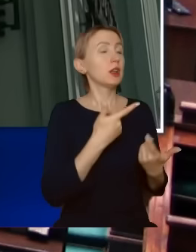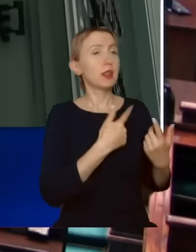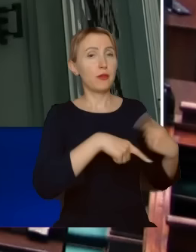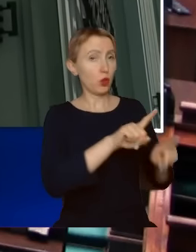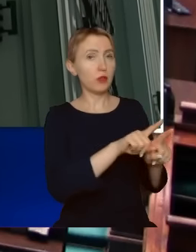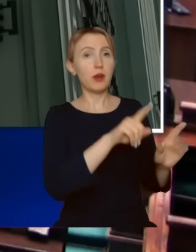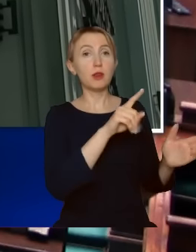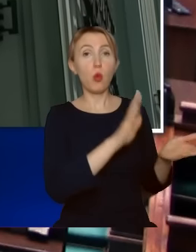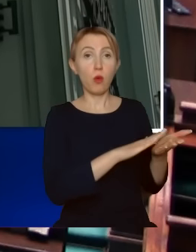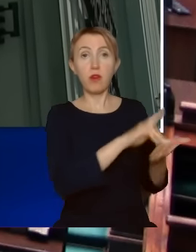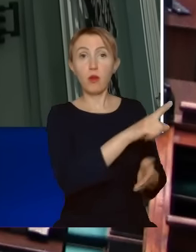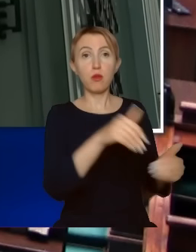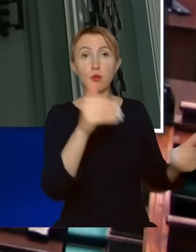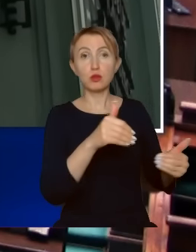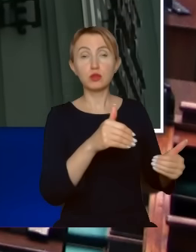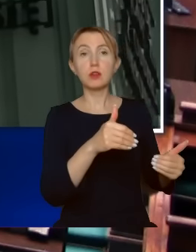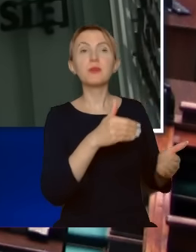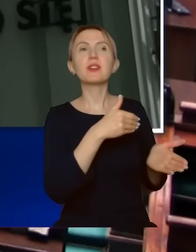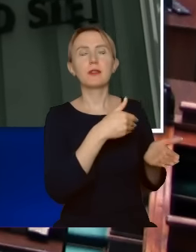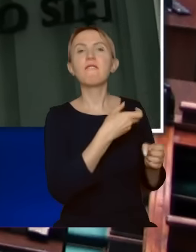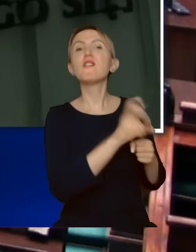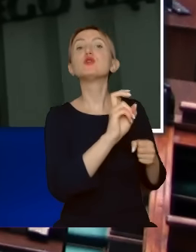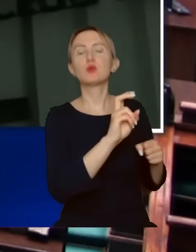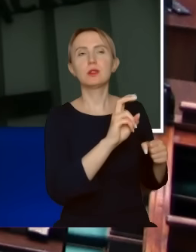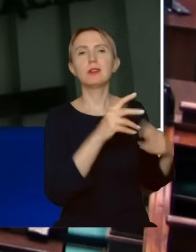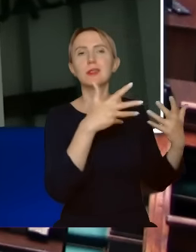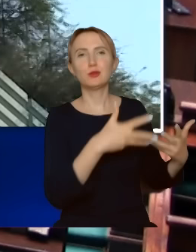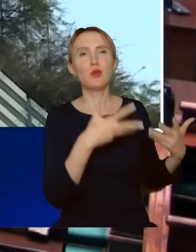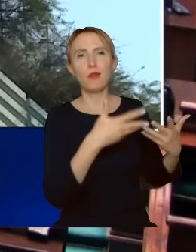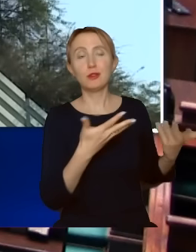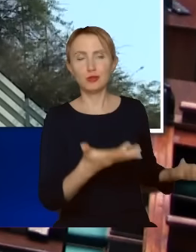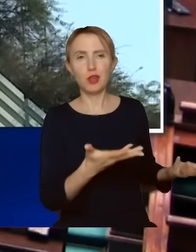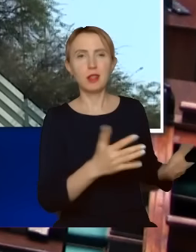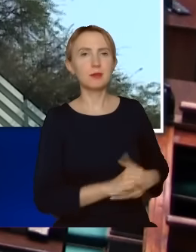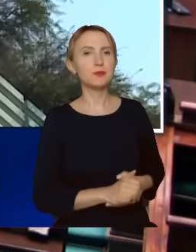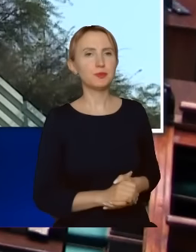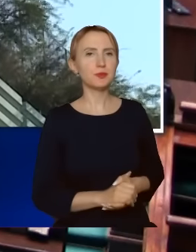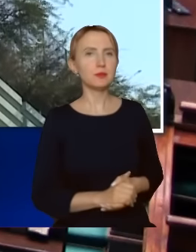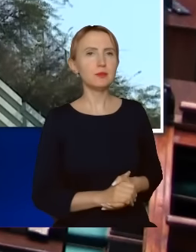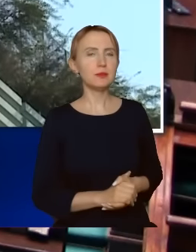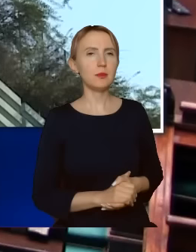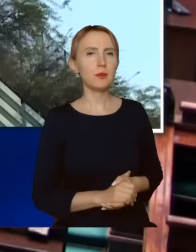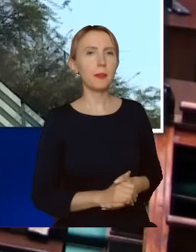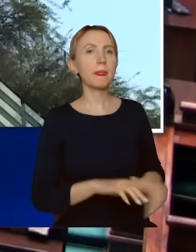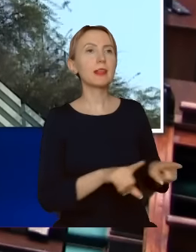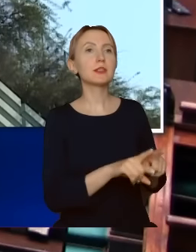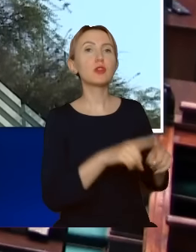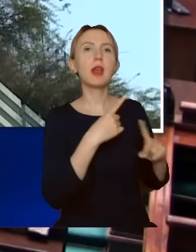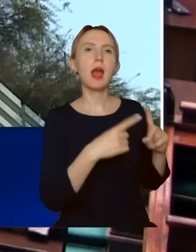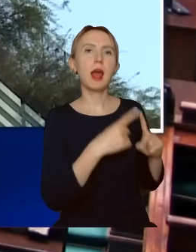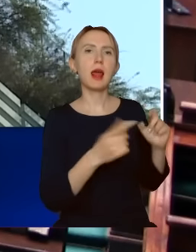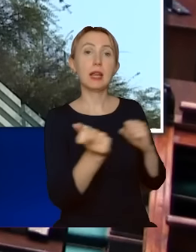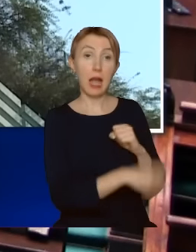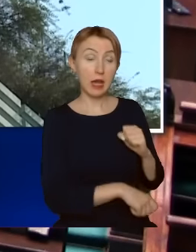Państwo mogą Przepraszam bardzo wyrzucać ze stowarzyszenia więc więc tu jest też ten ten element sankcyjny